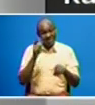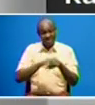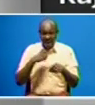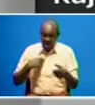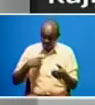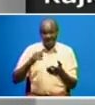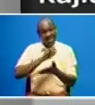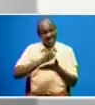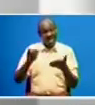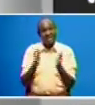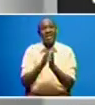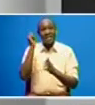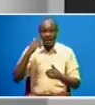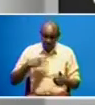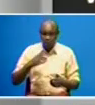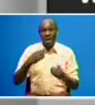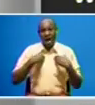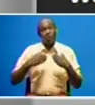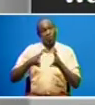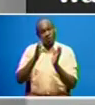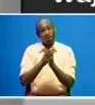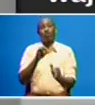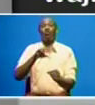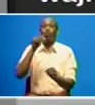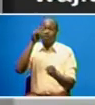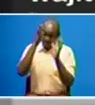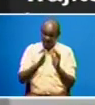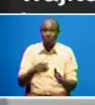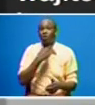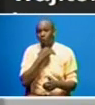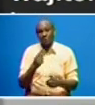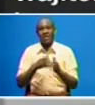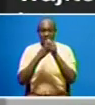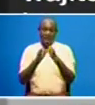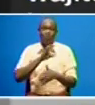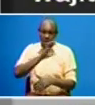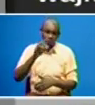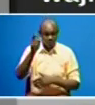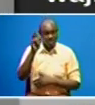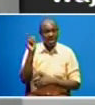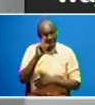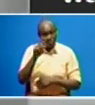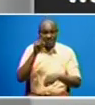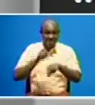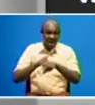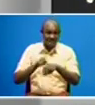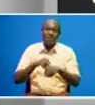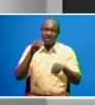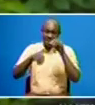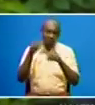na kwamba Wakenya watakuwa na fursa ya kuchagua wanayemtaka kama kiongozi wa kaunti ya Nairobi ifikapo tarehe ya